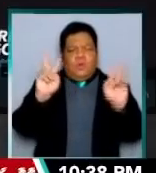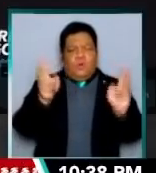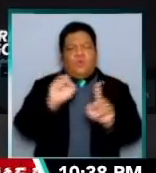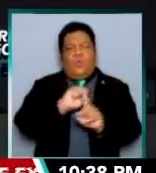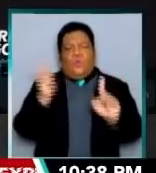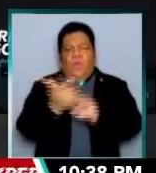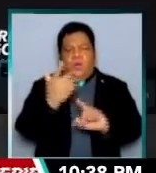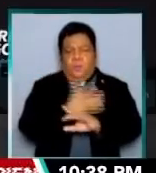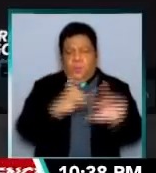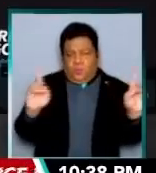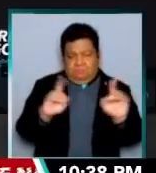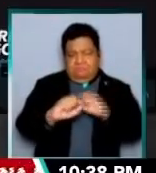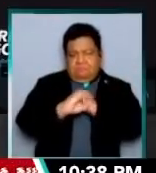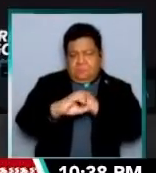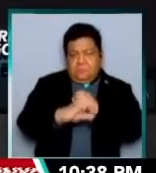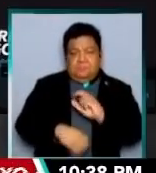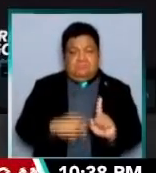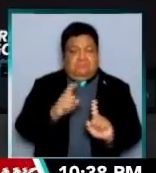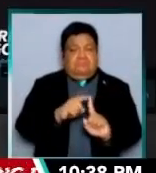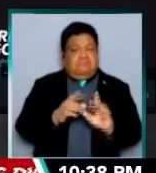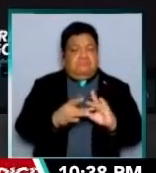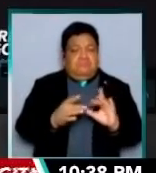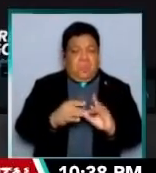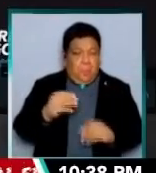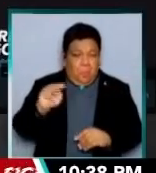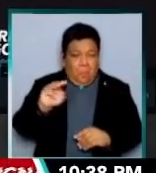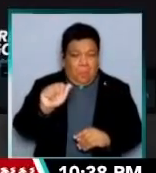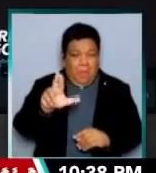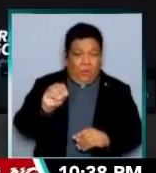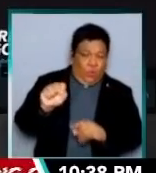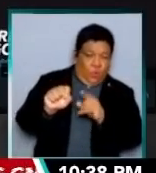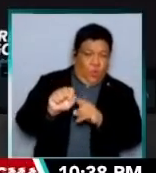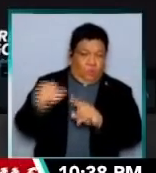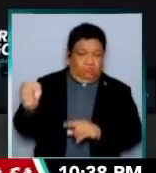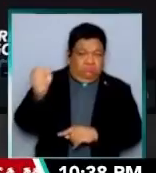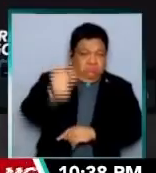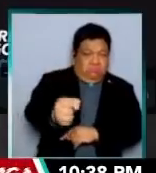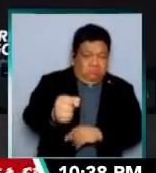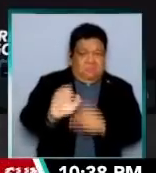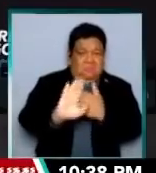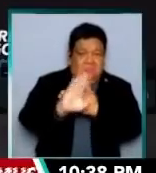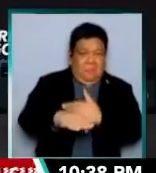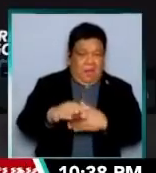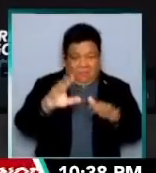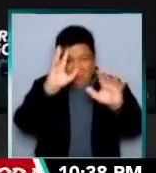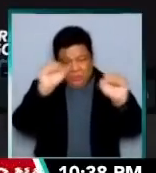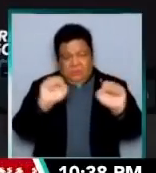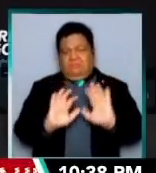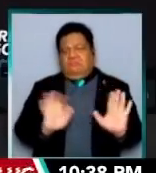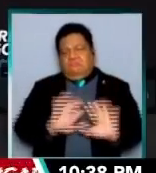pigilan ang pagbabalik sa Malacanang ng isang Marcos na aniya ay nangangampa niya gamit ang nakaw na yaman. Dapat din daw labanan